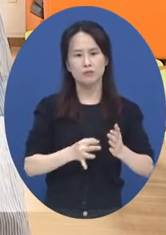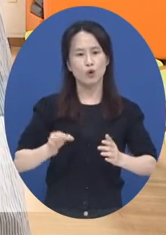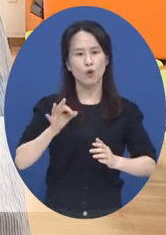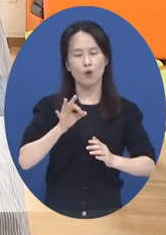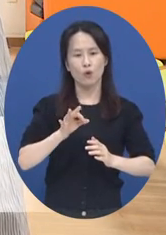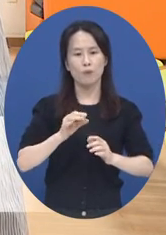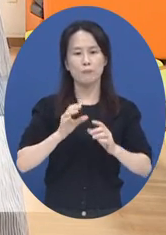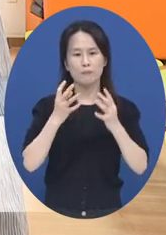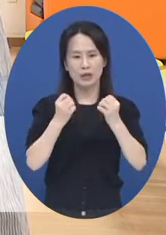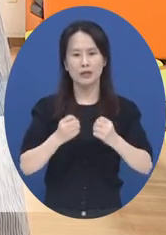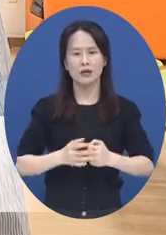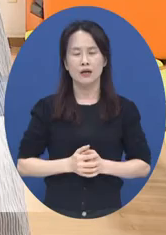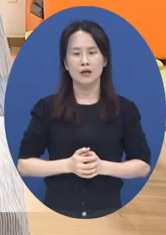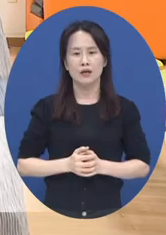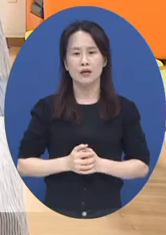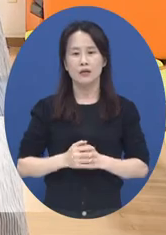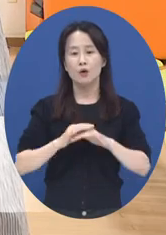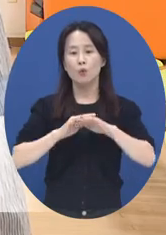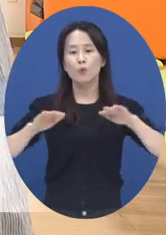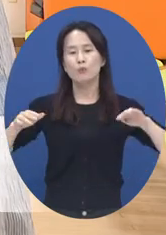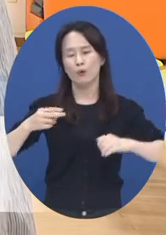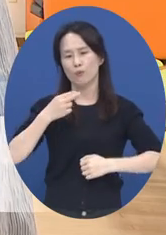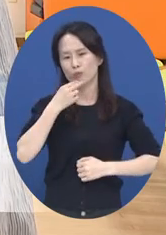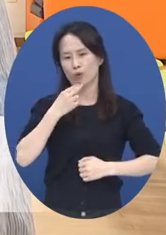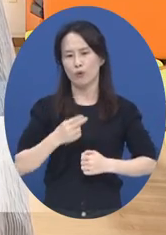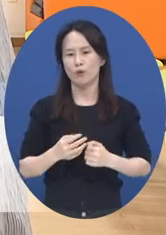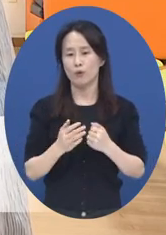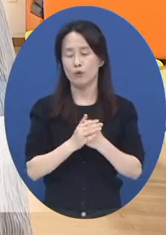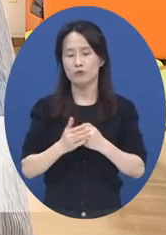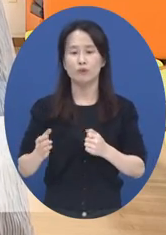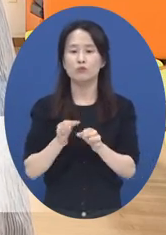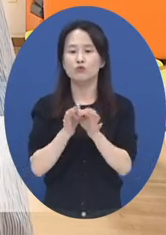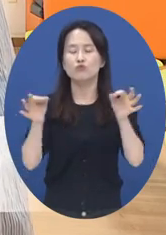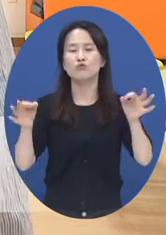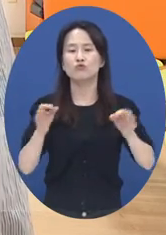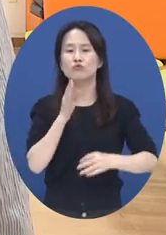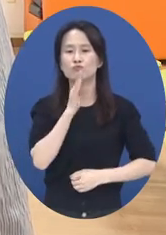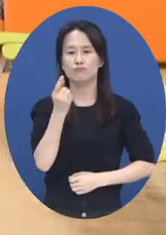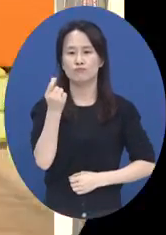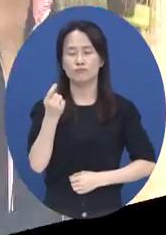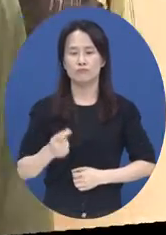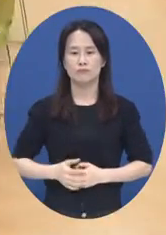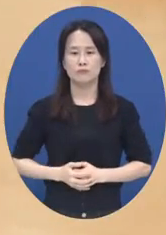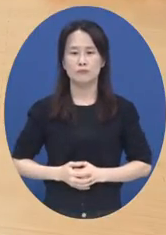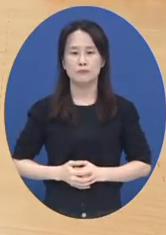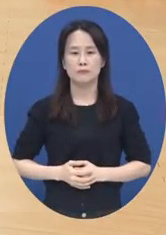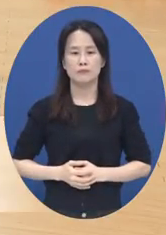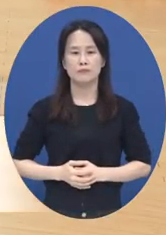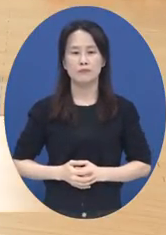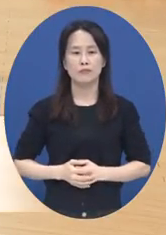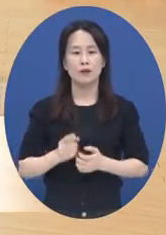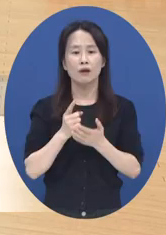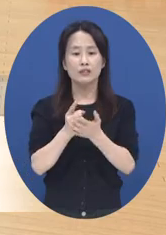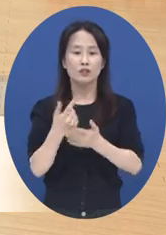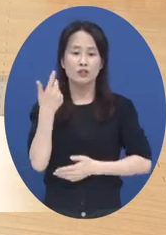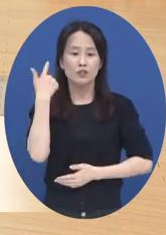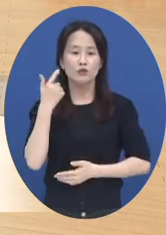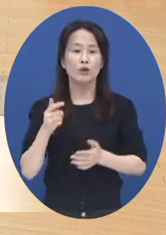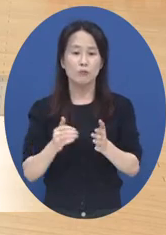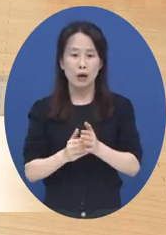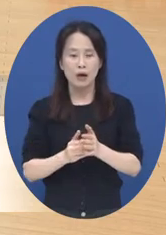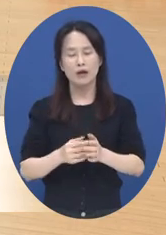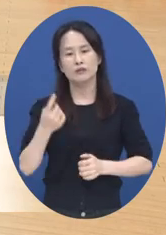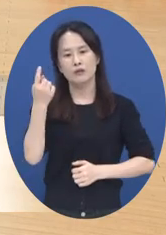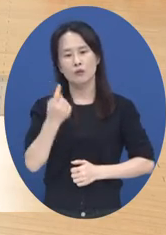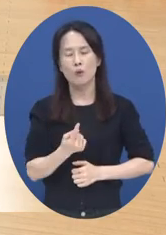태고 했고 당연히 불곰 강아지 좋은 중에 맞다고 신청을 해 왔는데 안 된다고